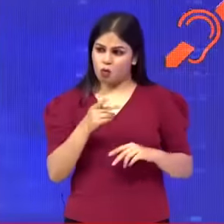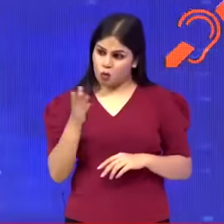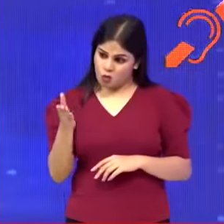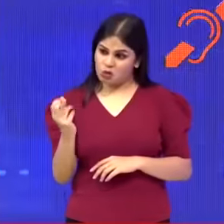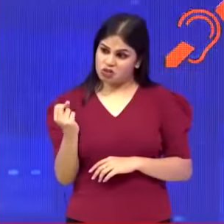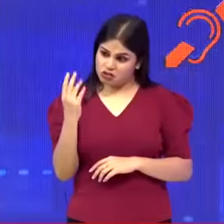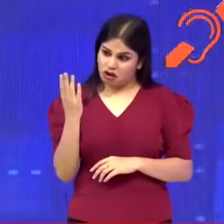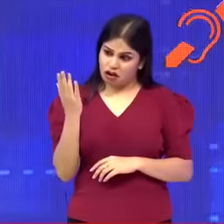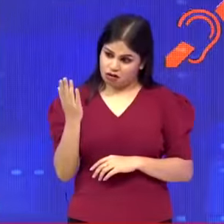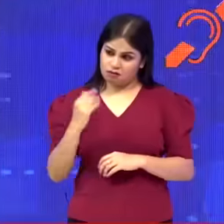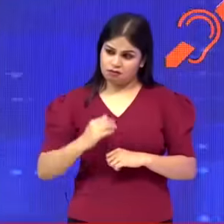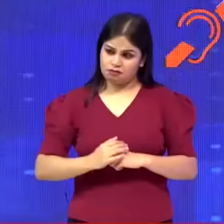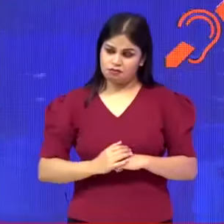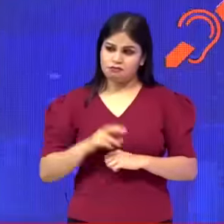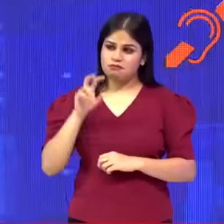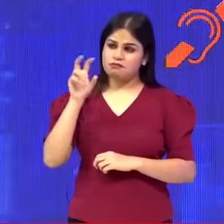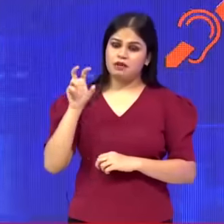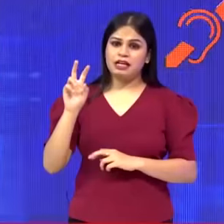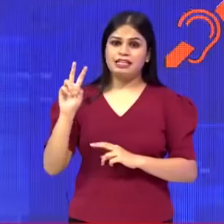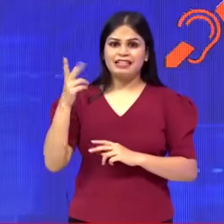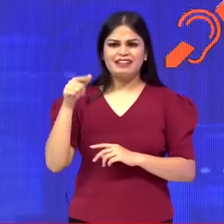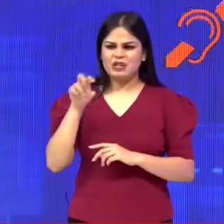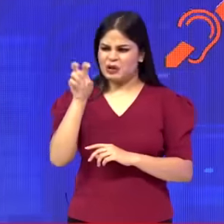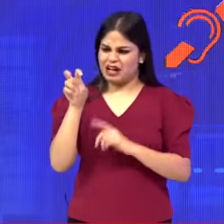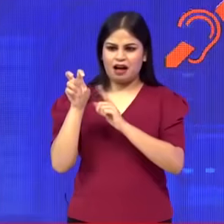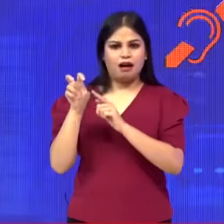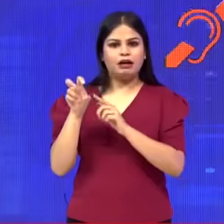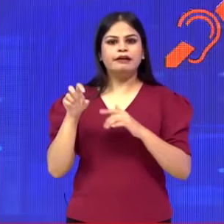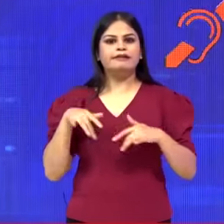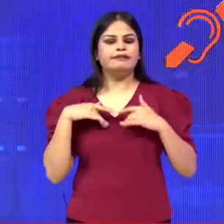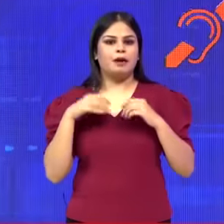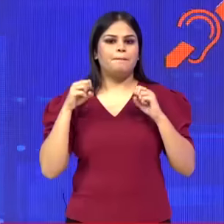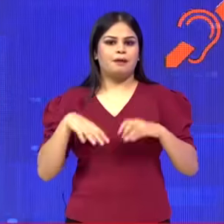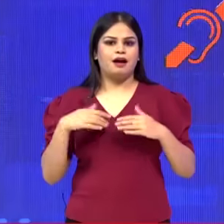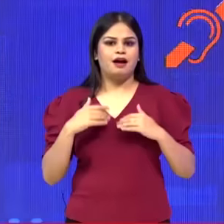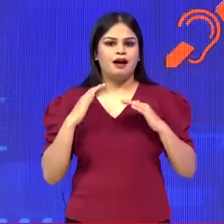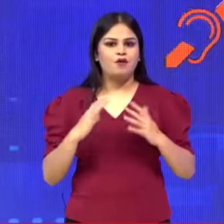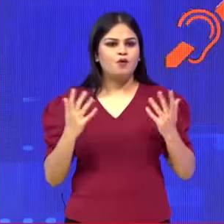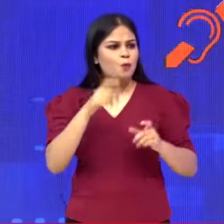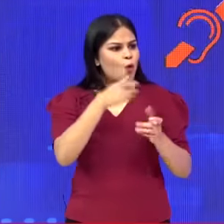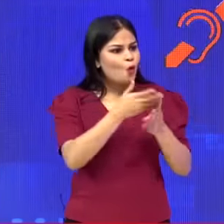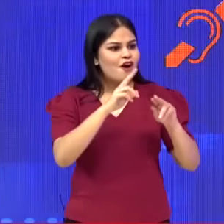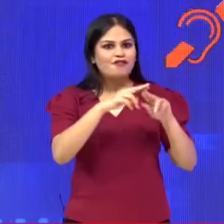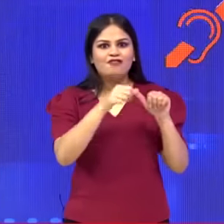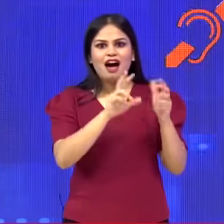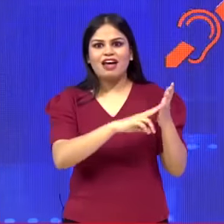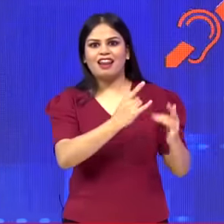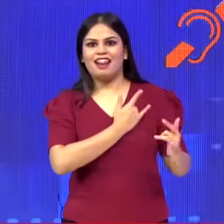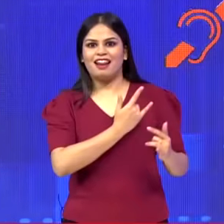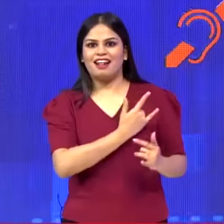गया. तो वो एक लुक भी आता है, इनकन्वीनियंस भी होती है लोगों को, बेचारे फैंस, यू नो,